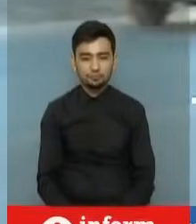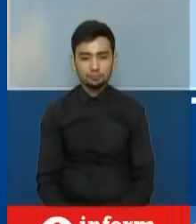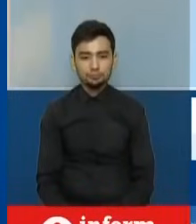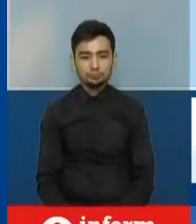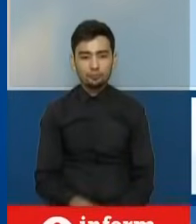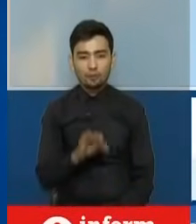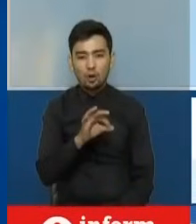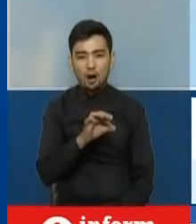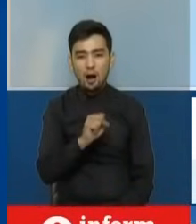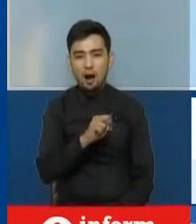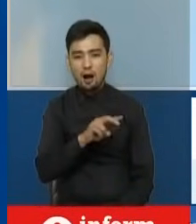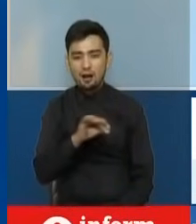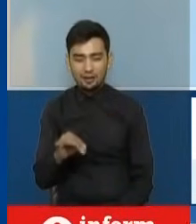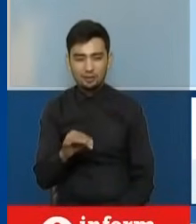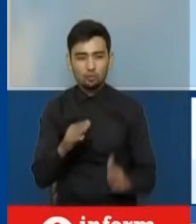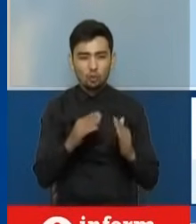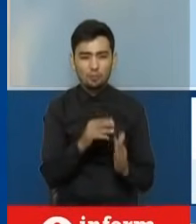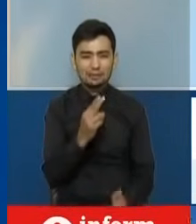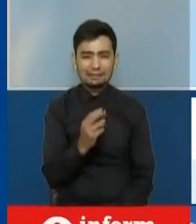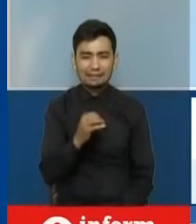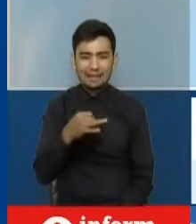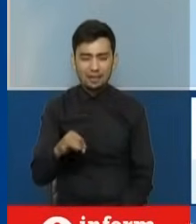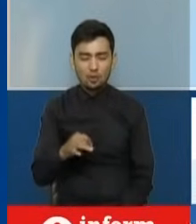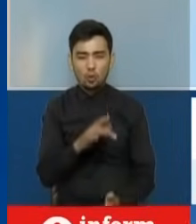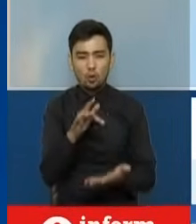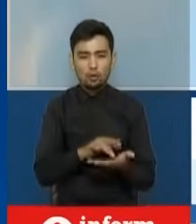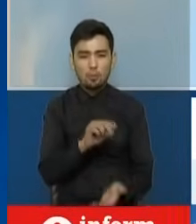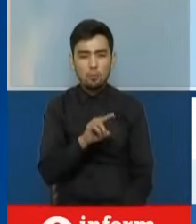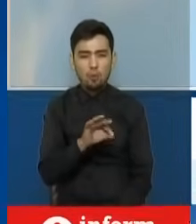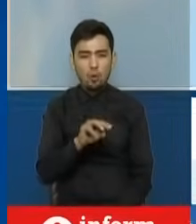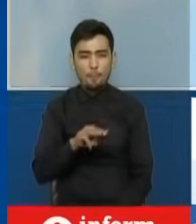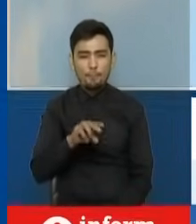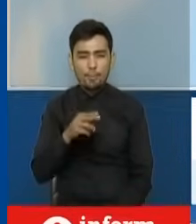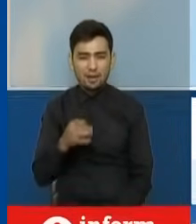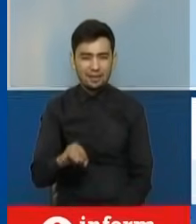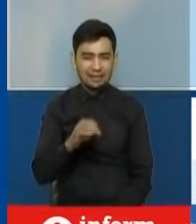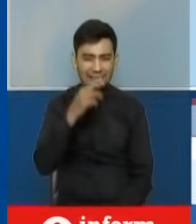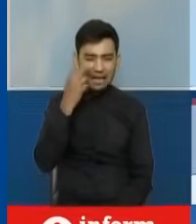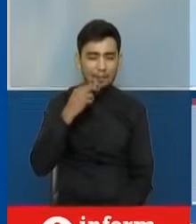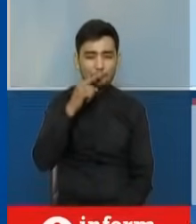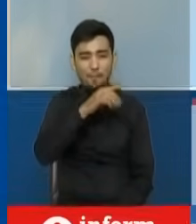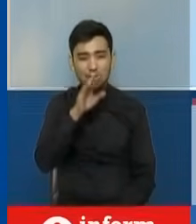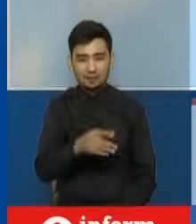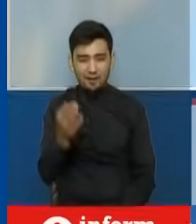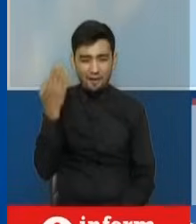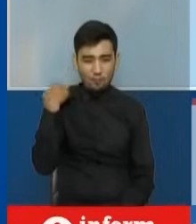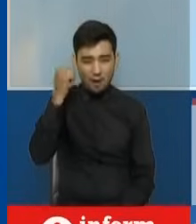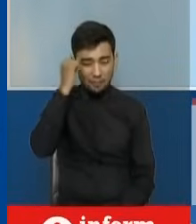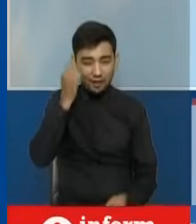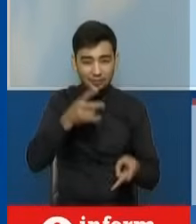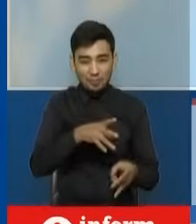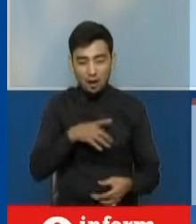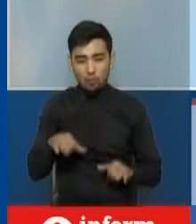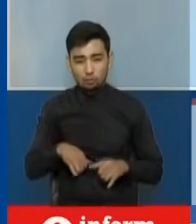Надпись «Али» появилась на доме Цеи в городе Помпеи в Италии. На постройке первого века до нашей эры ее оставил турист. Вандалом